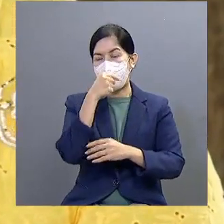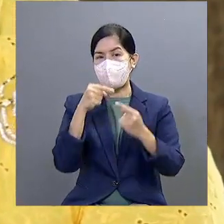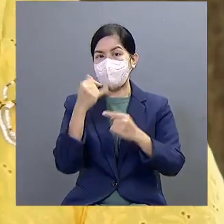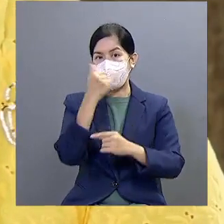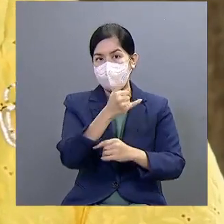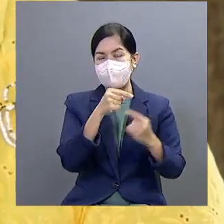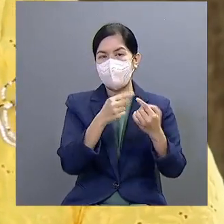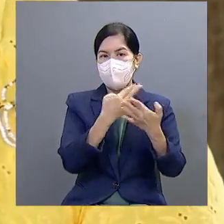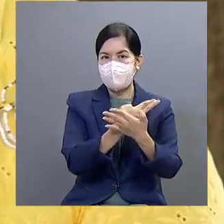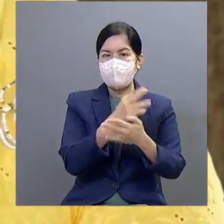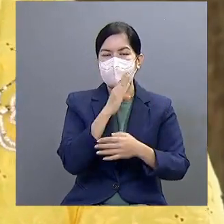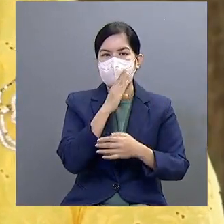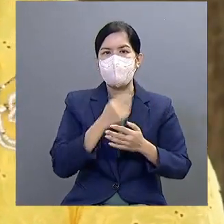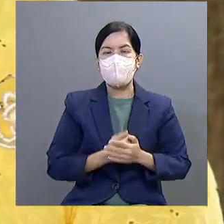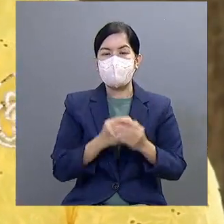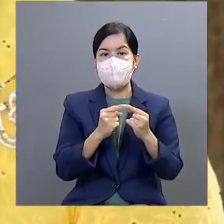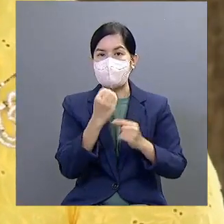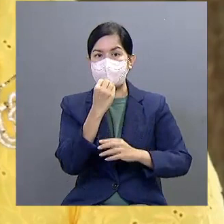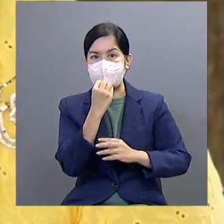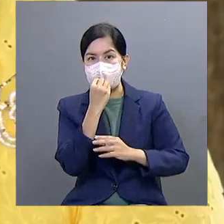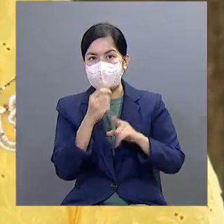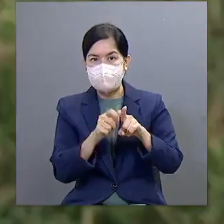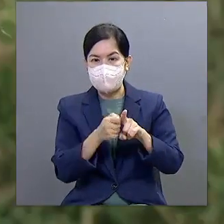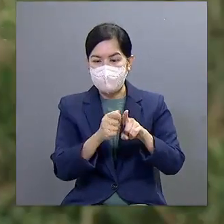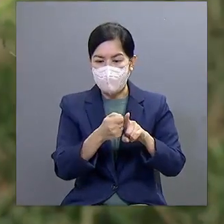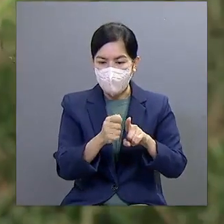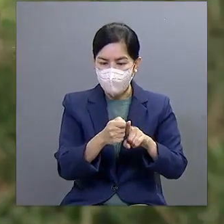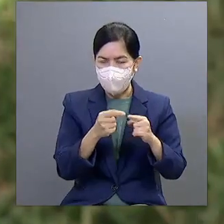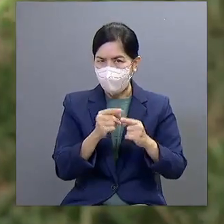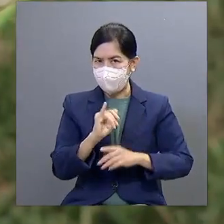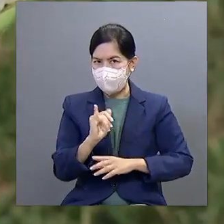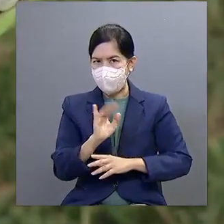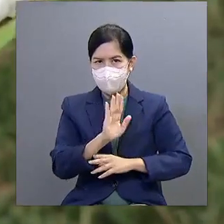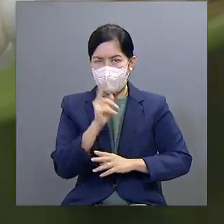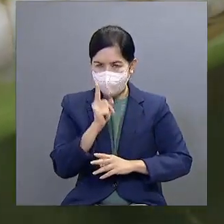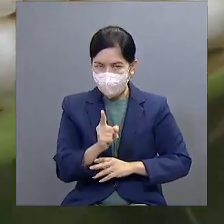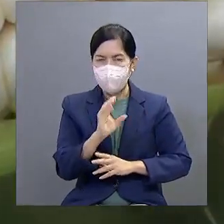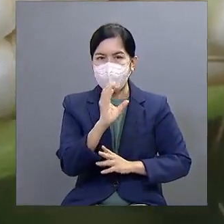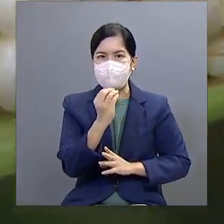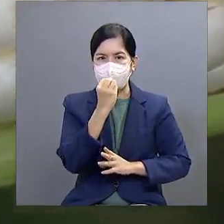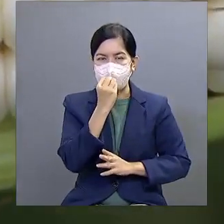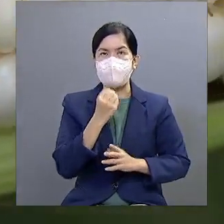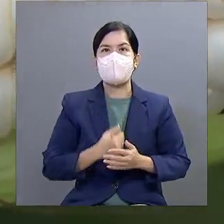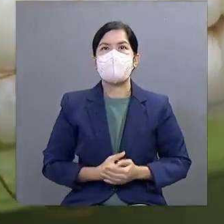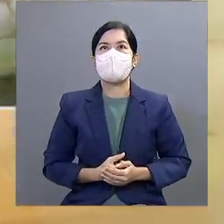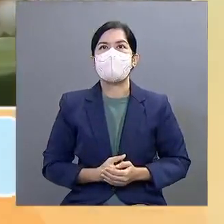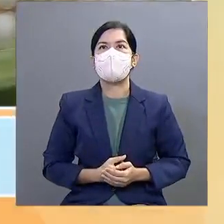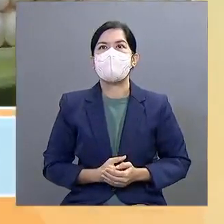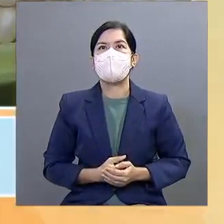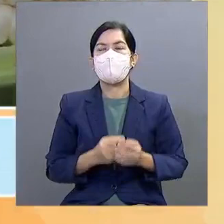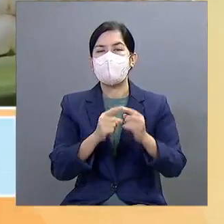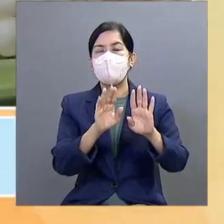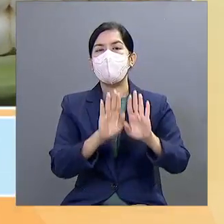ไม่ได้ชิมข้าวโพด8แถวเหมือนจะมายังไม่ถึงราชบุรีค่ะ นี่แหละค่ะคุณผู้ชมก็ถือว่าเป็นผลิตภั